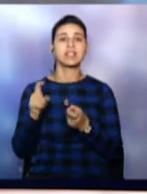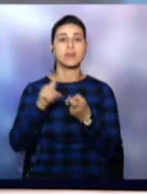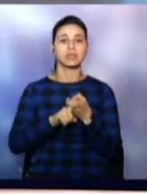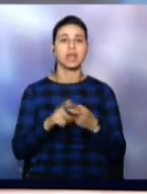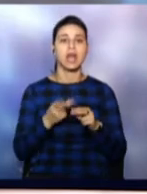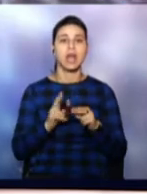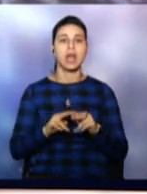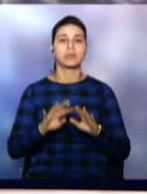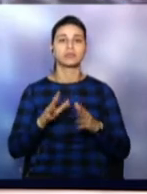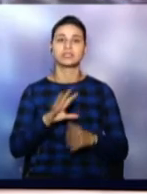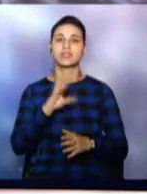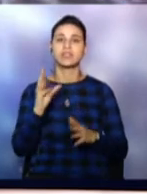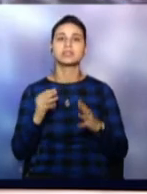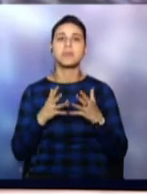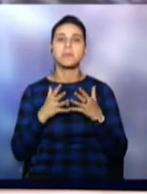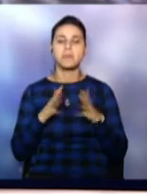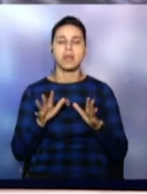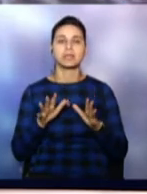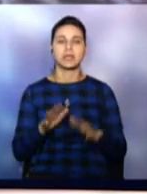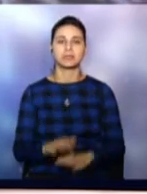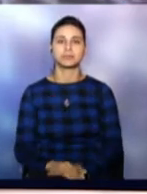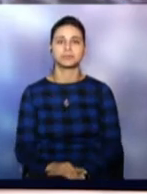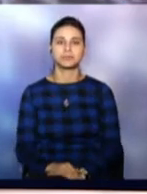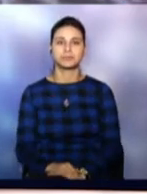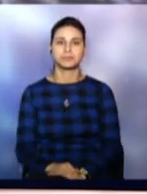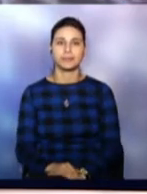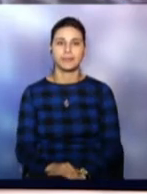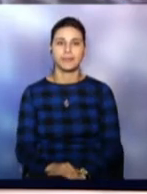ამ შემთხვევაში ყველაზე უფრო ესეთი